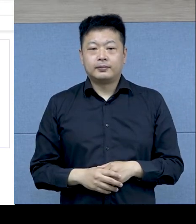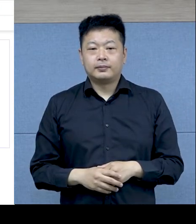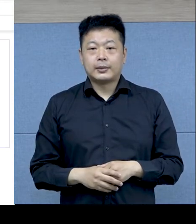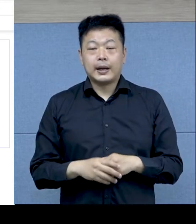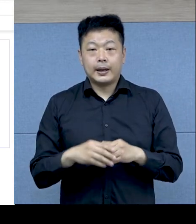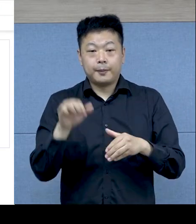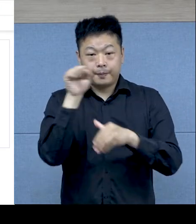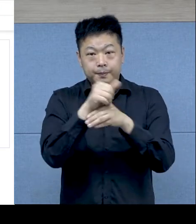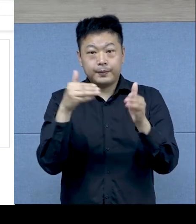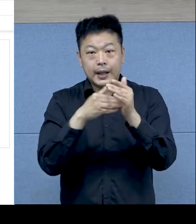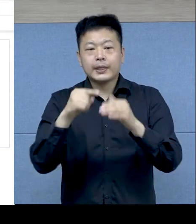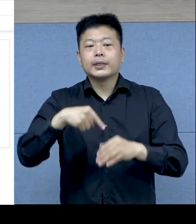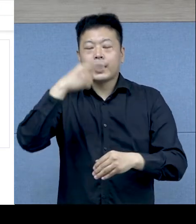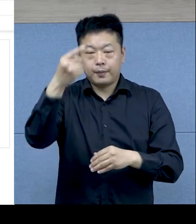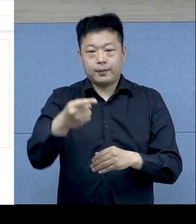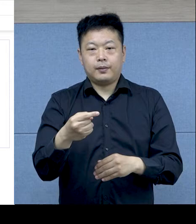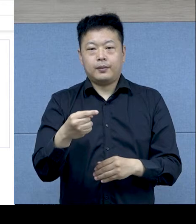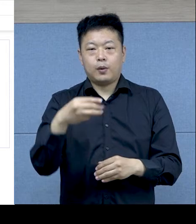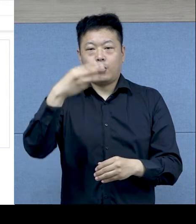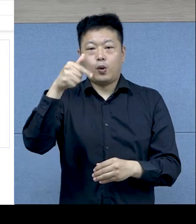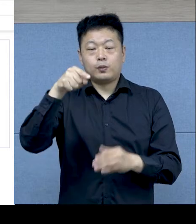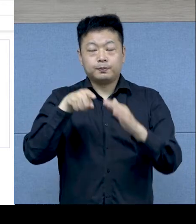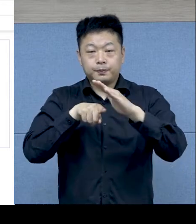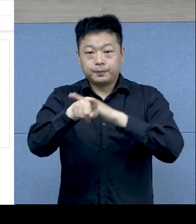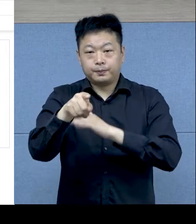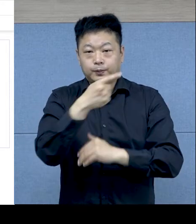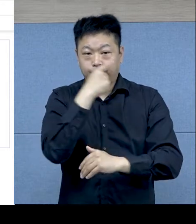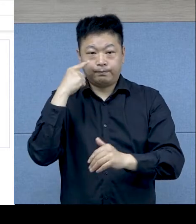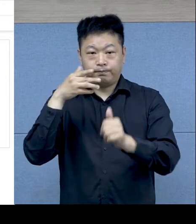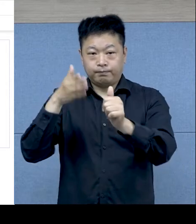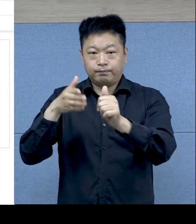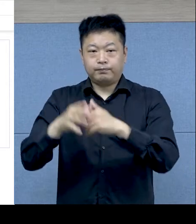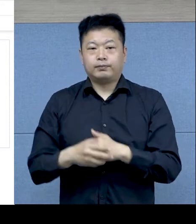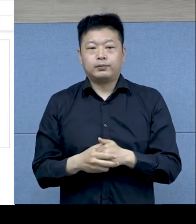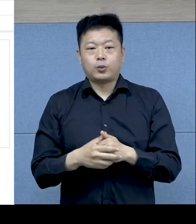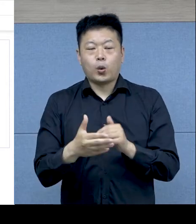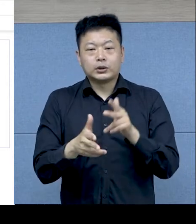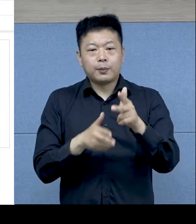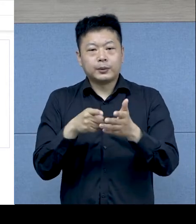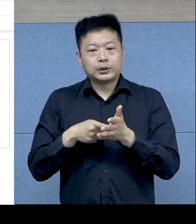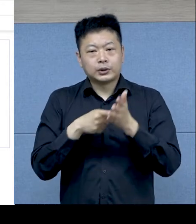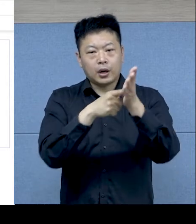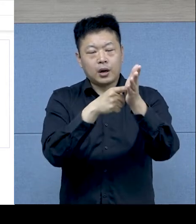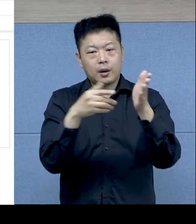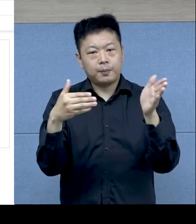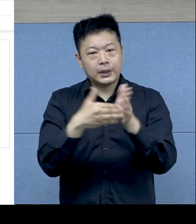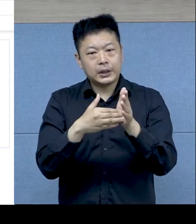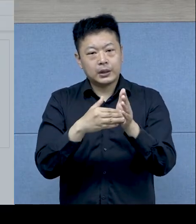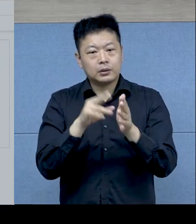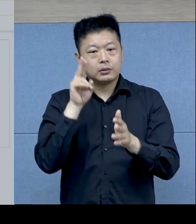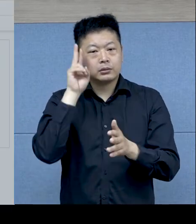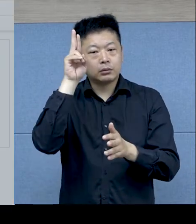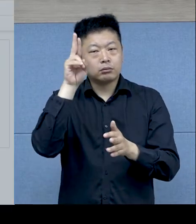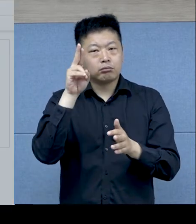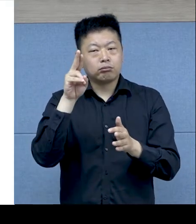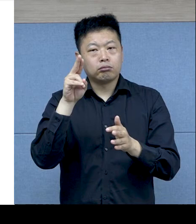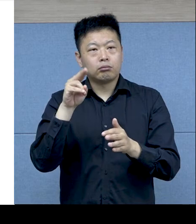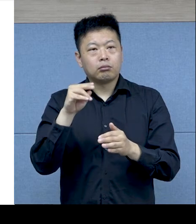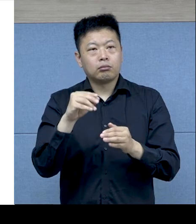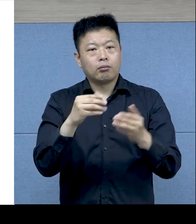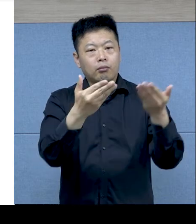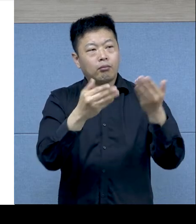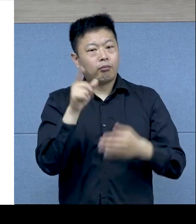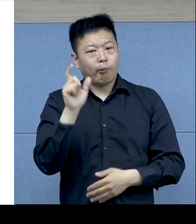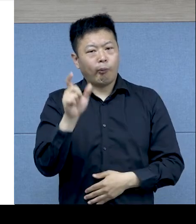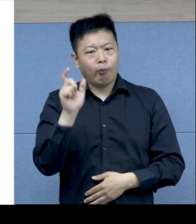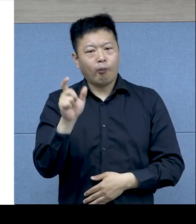정보로 로그인을 해보도록 하겠습니다. 혹시 만약에 이제 사업